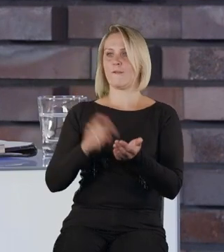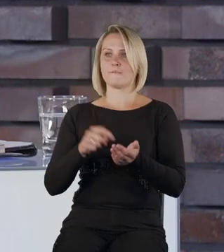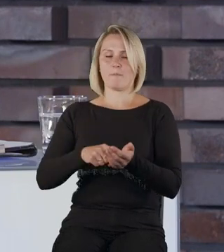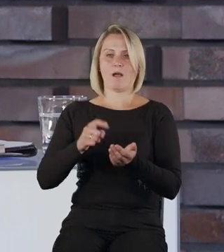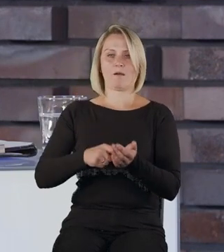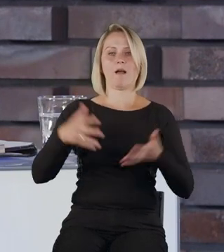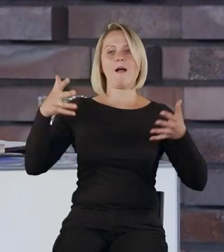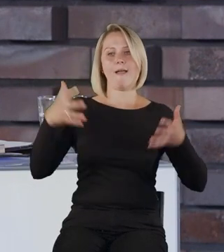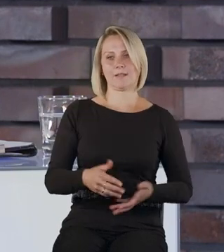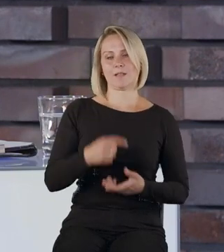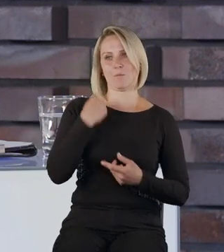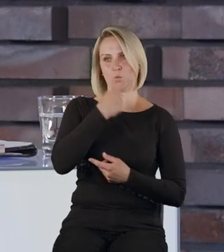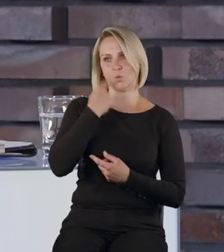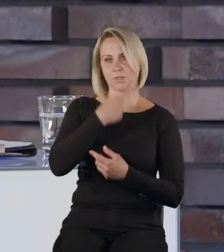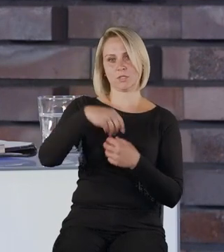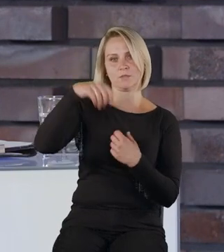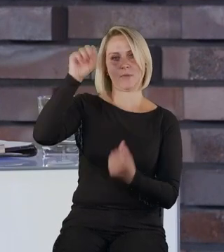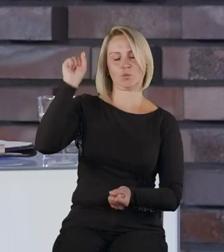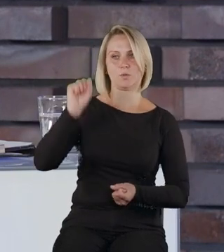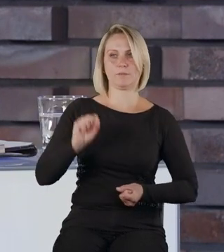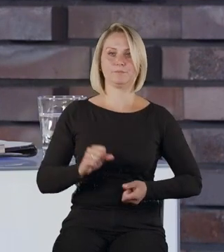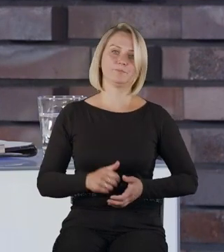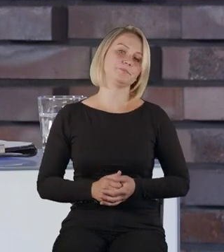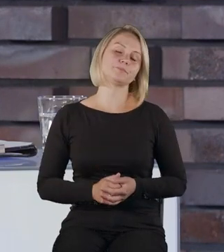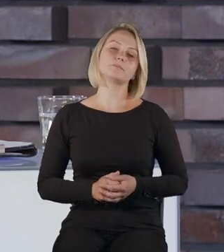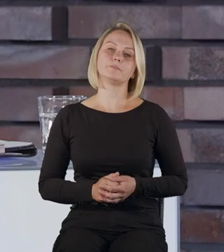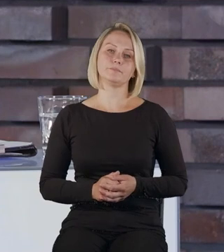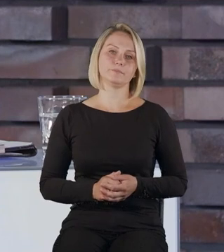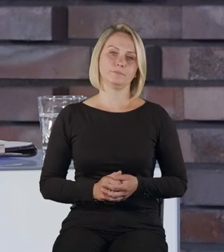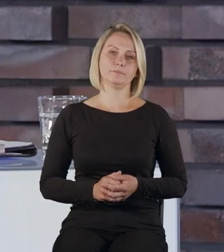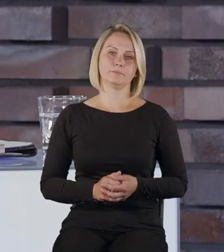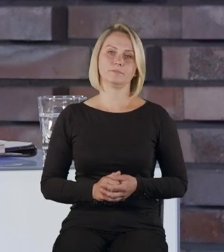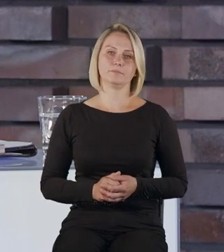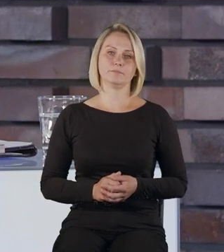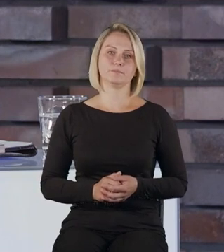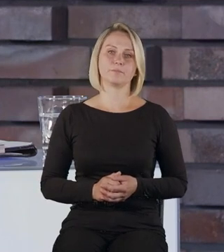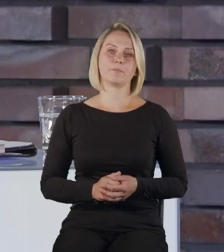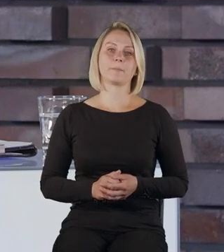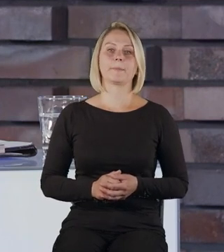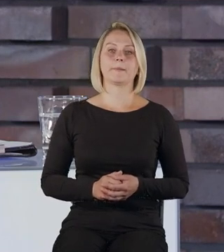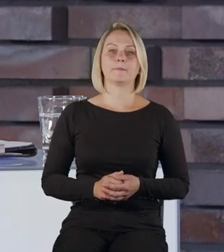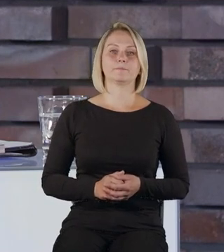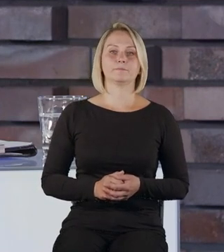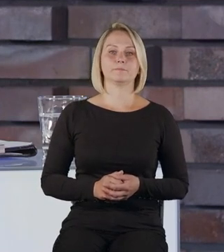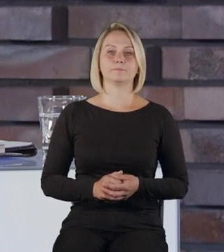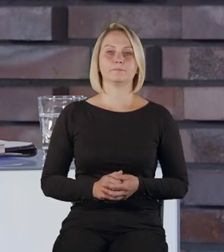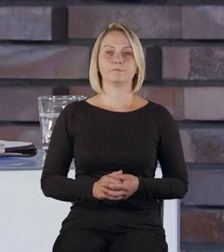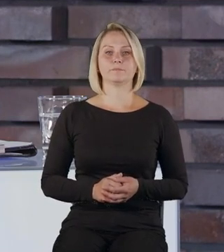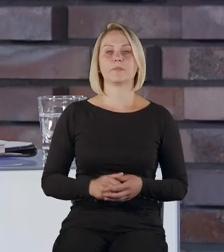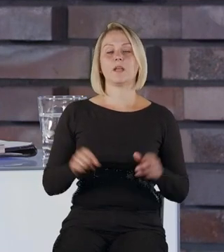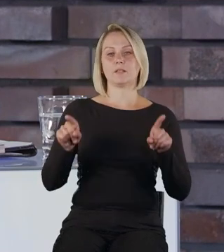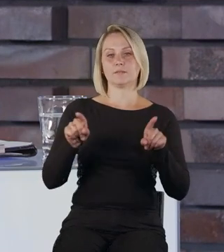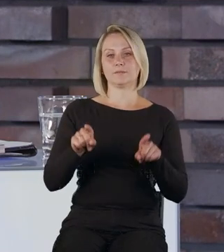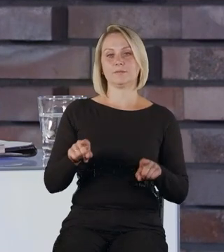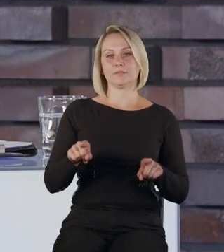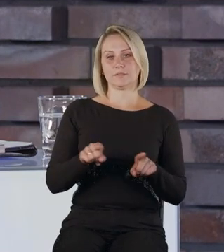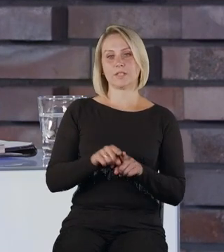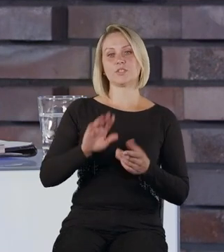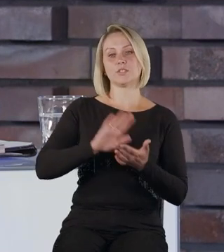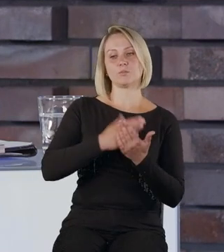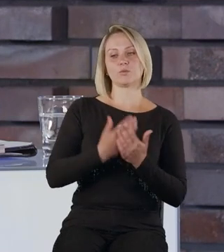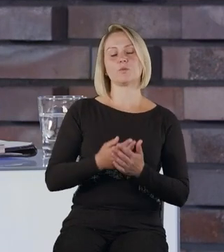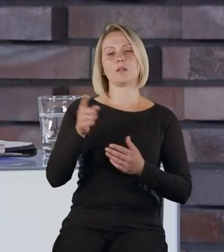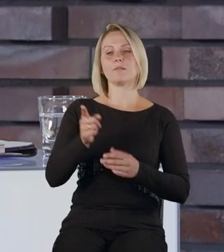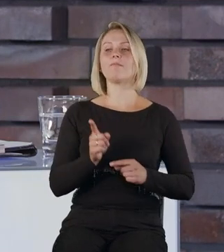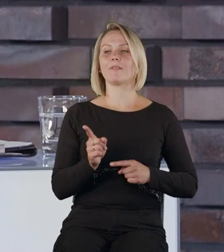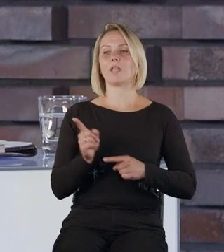kwalifikacji, jakim był wynik ustnego egzaminu maturalnego. Poza tym, jeżeli mówimy